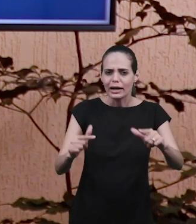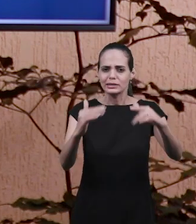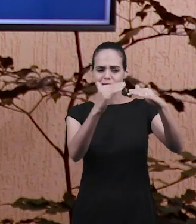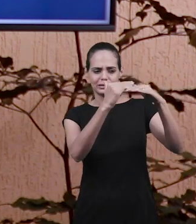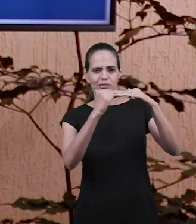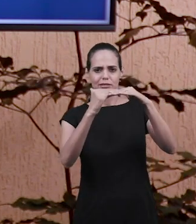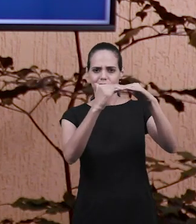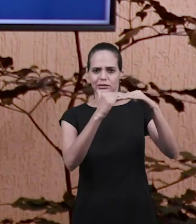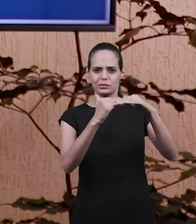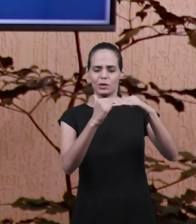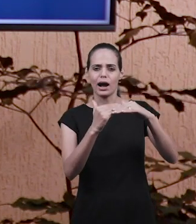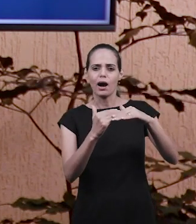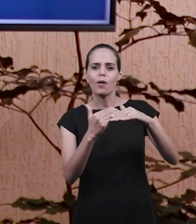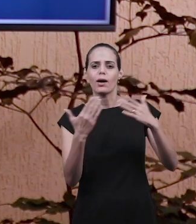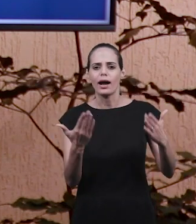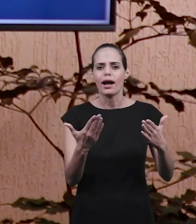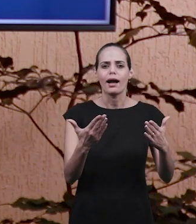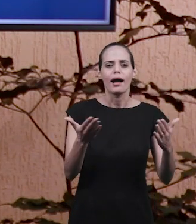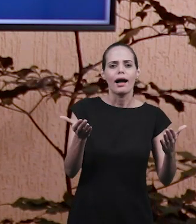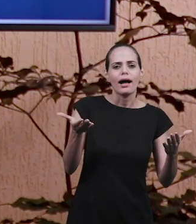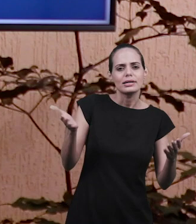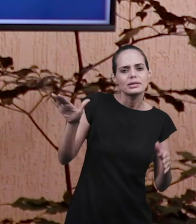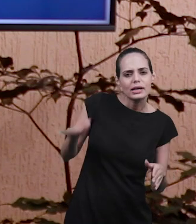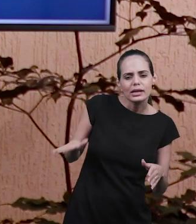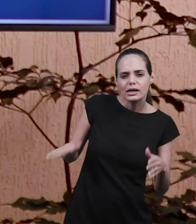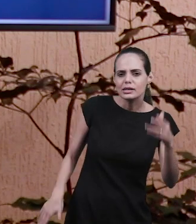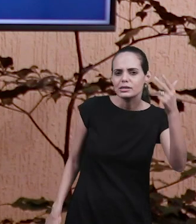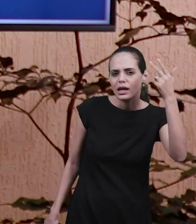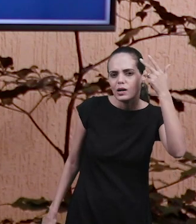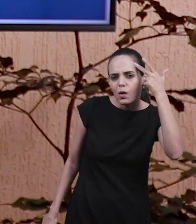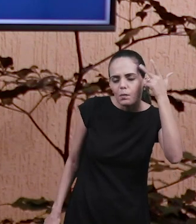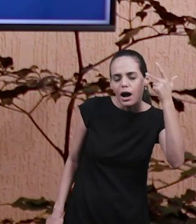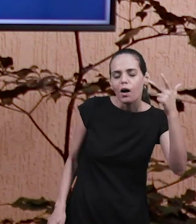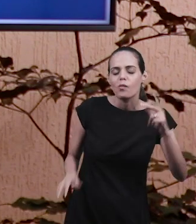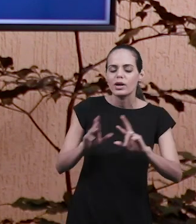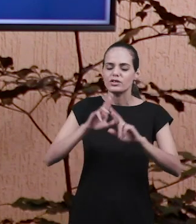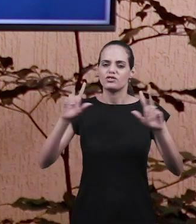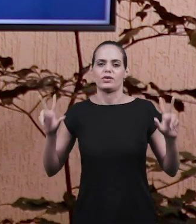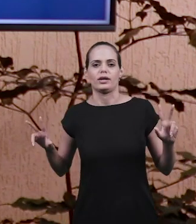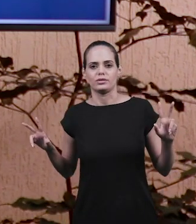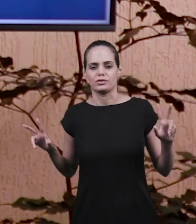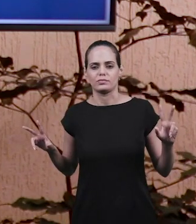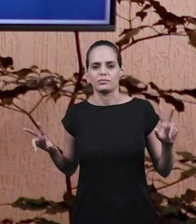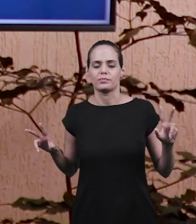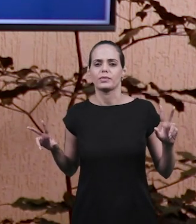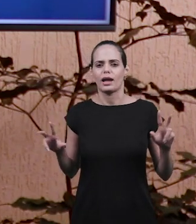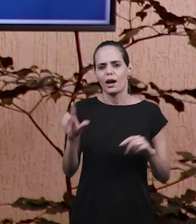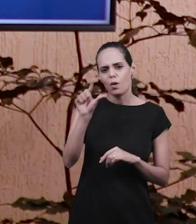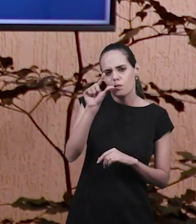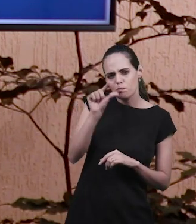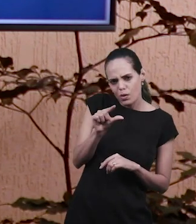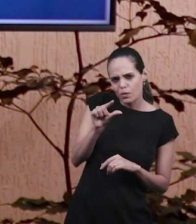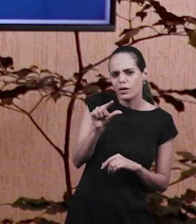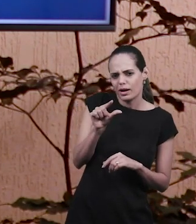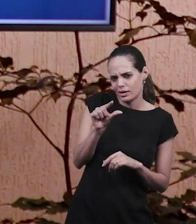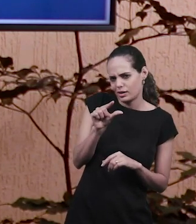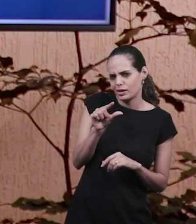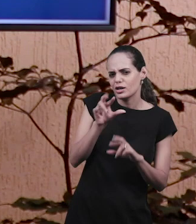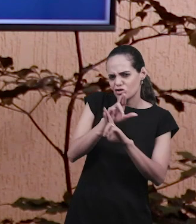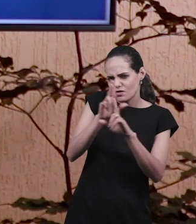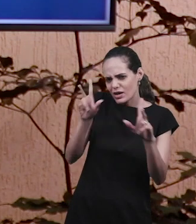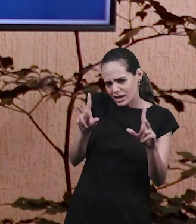dysfonctionnement langage, elles ne sont pas comme un enfant normal. Il y a toujours un déphasage